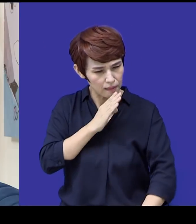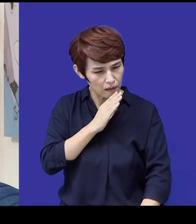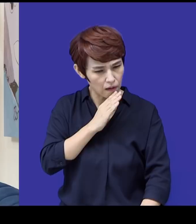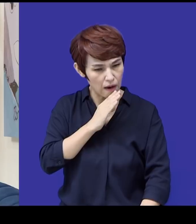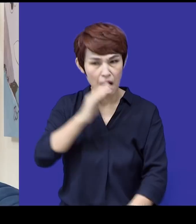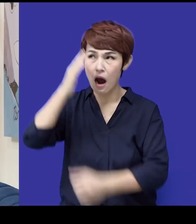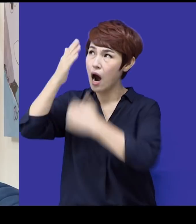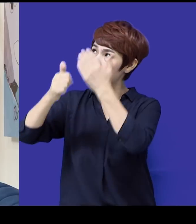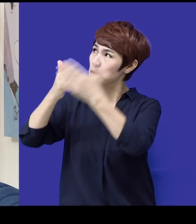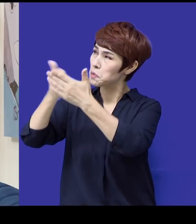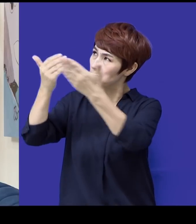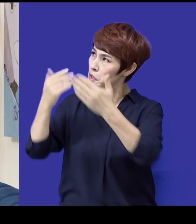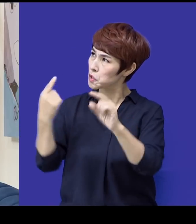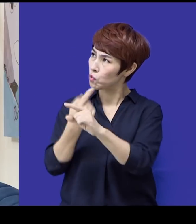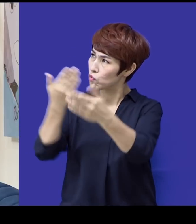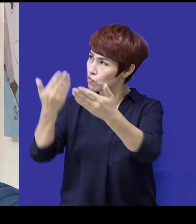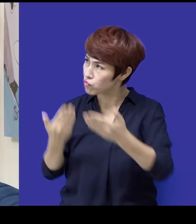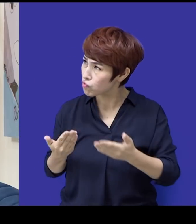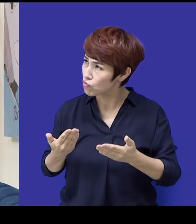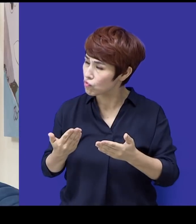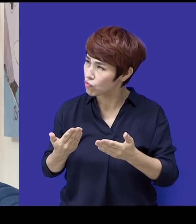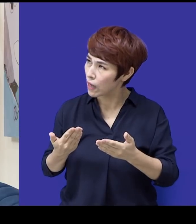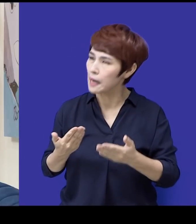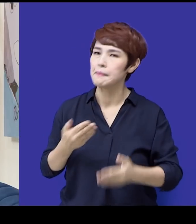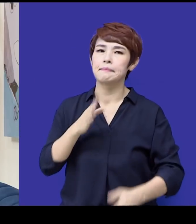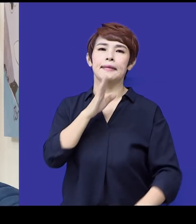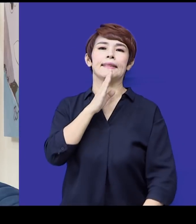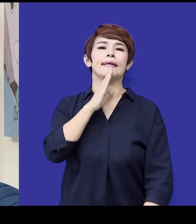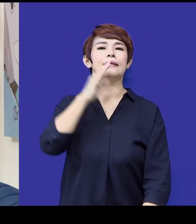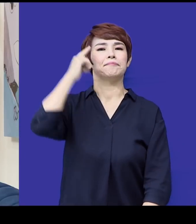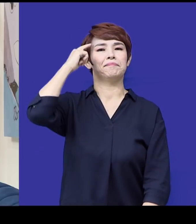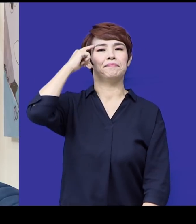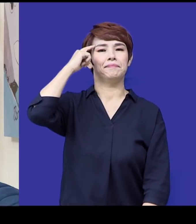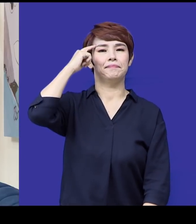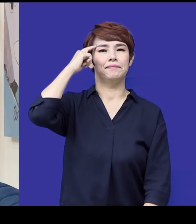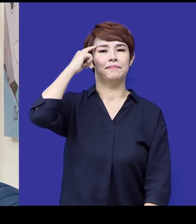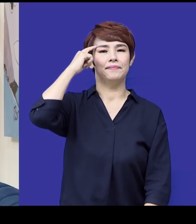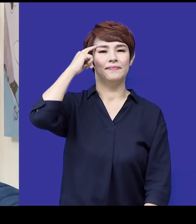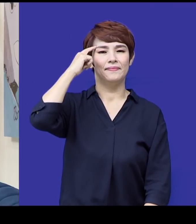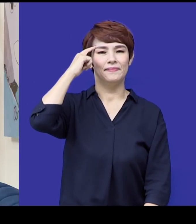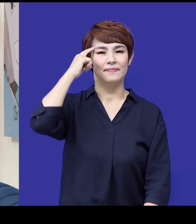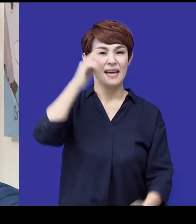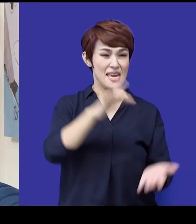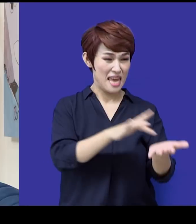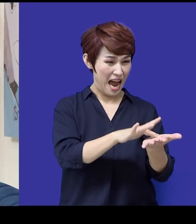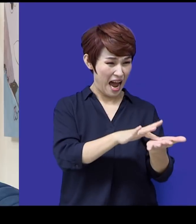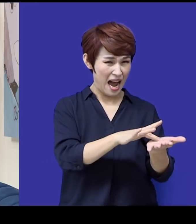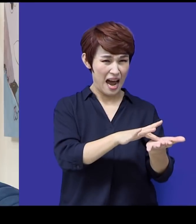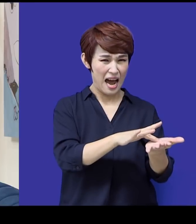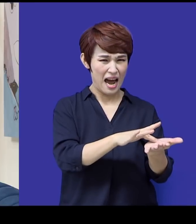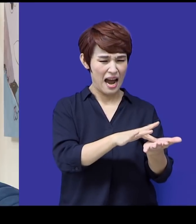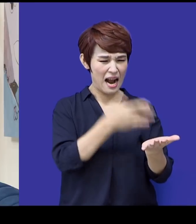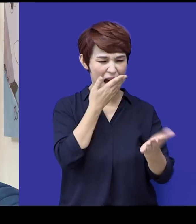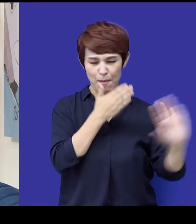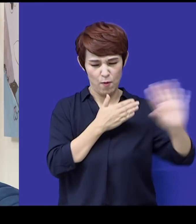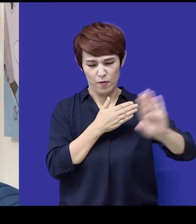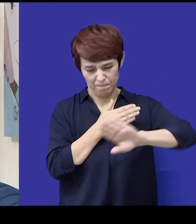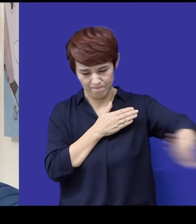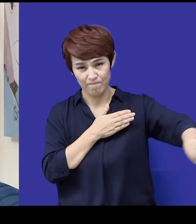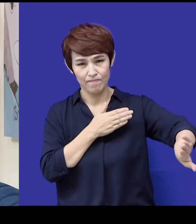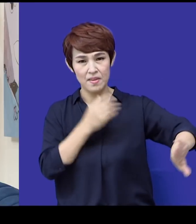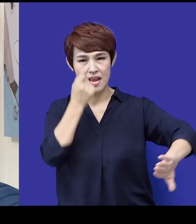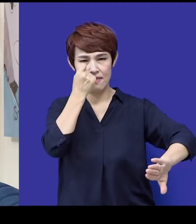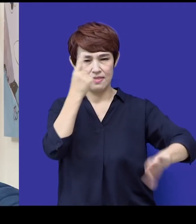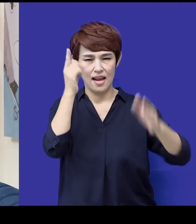하나님이 나를 치료하고 있구나 그런 생각이 들더라고요. 그래서 그 가져왔던 약은 이제 안 먹고 한